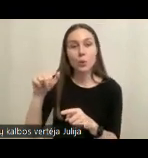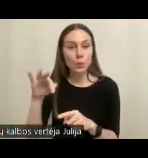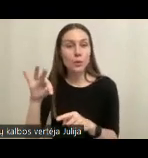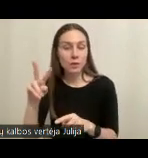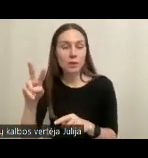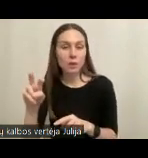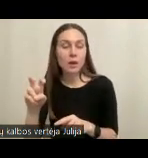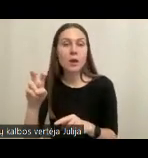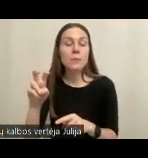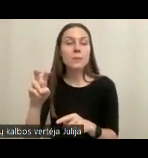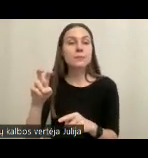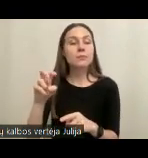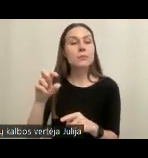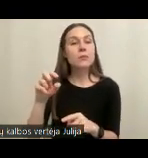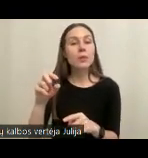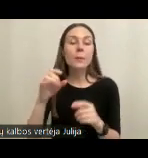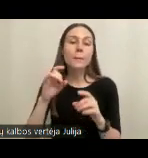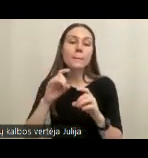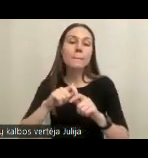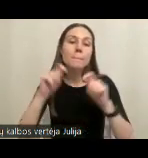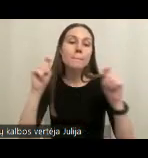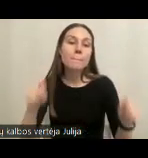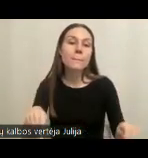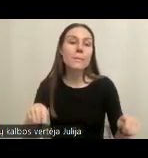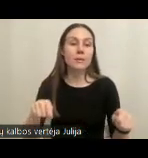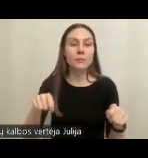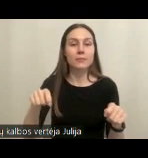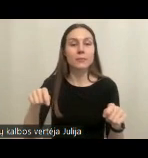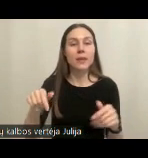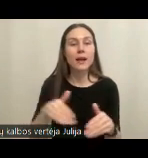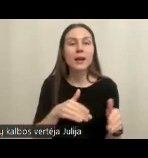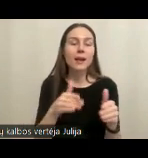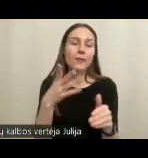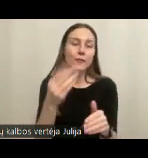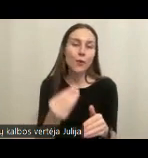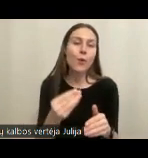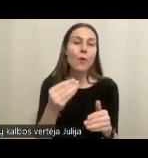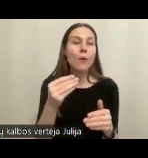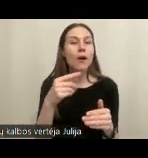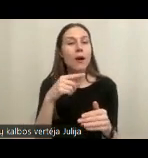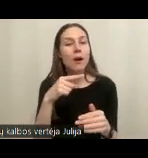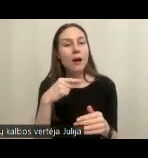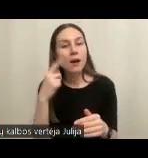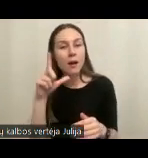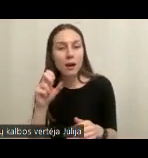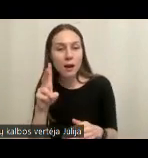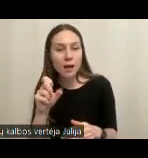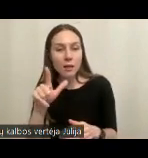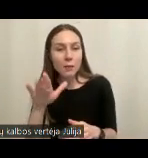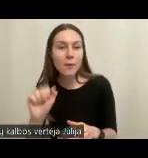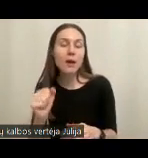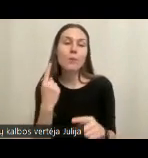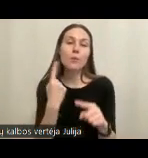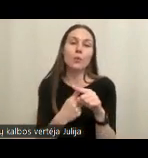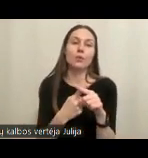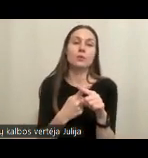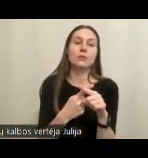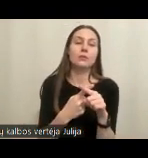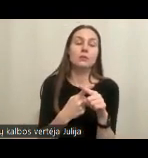kalbėsime apie kelionę. Kalbos kelionė, taip pat bendravimo kelionė visame švietime, taip pat